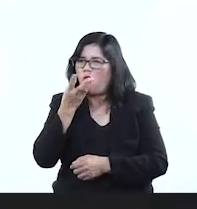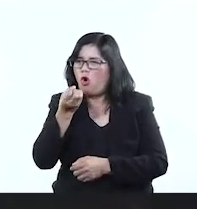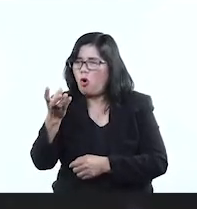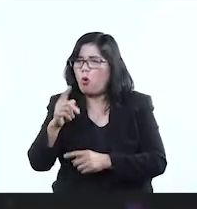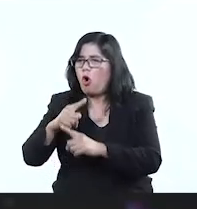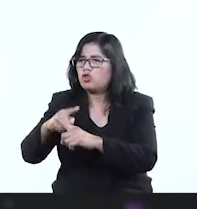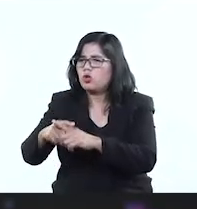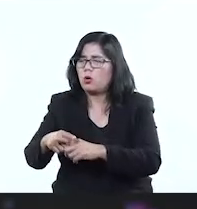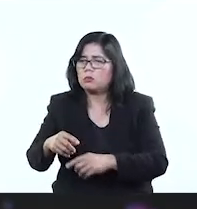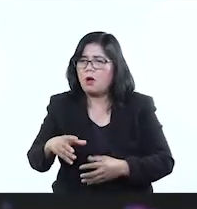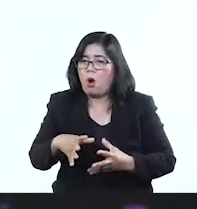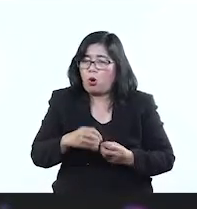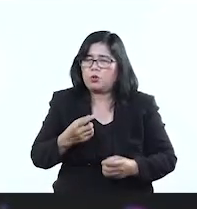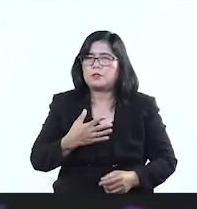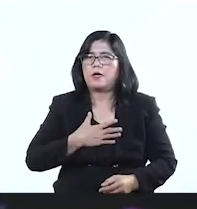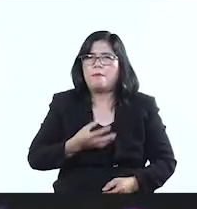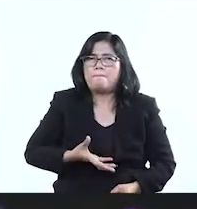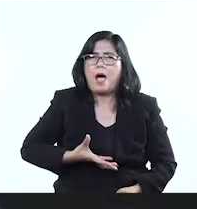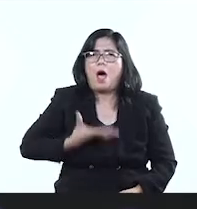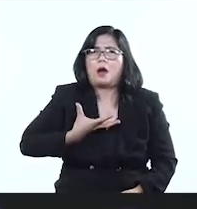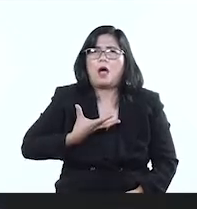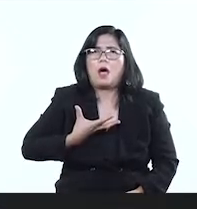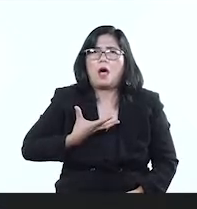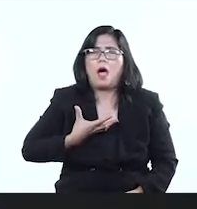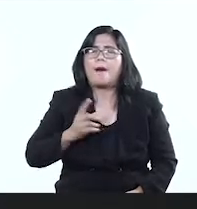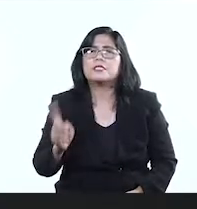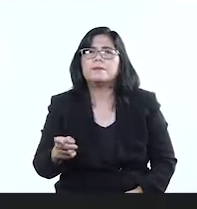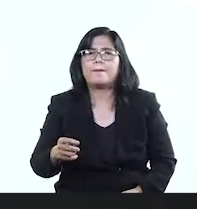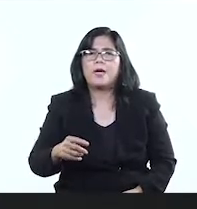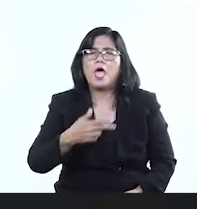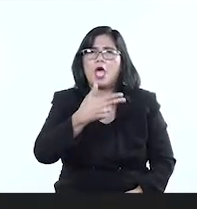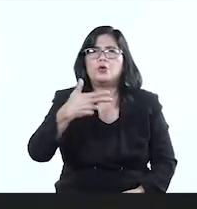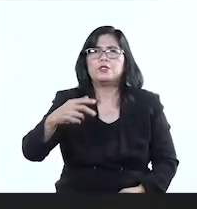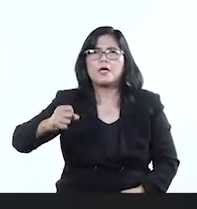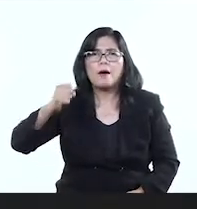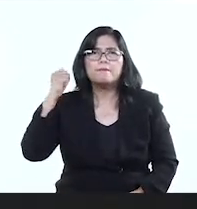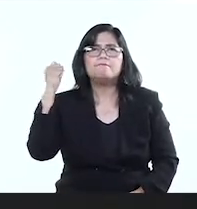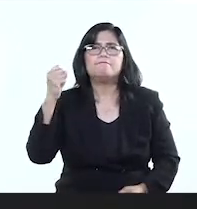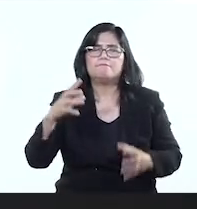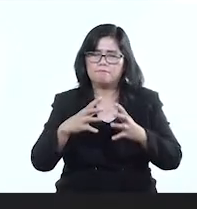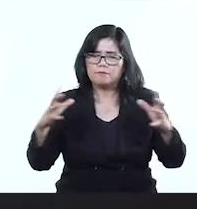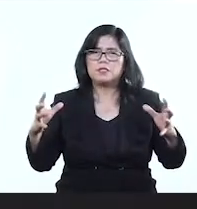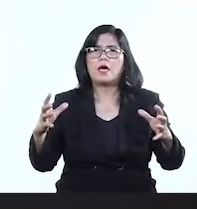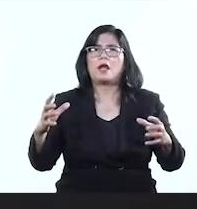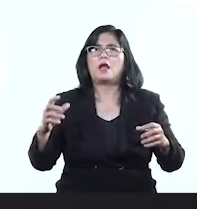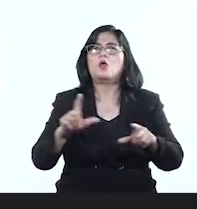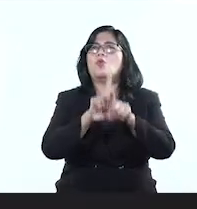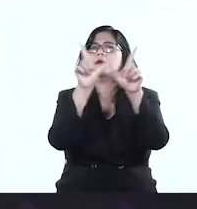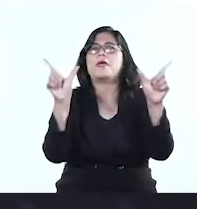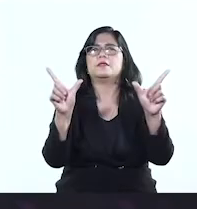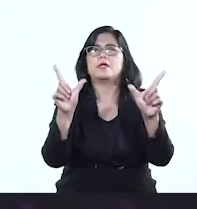roh saya marah karena saya tahu Indonesia besar Indonesia kuat Indonesia jaya Indonesia tangguh Indonesia luar biasa